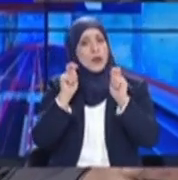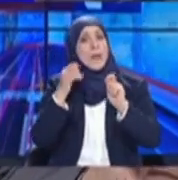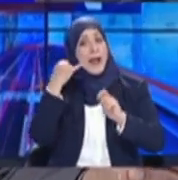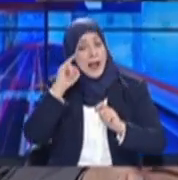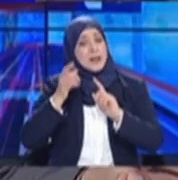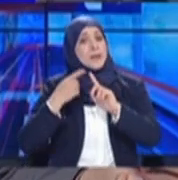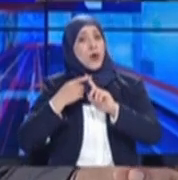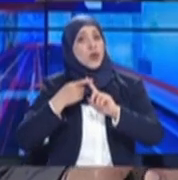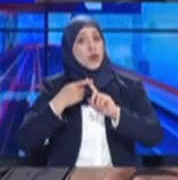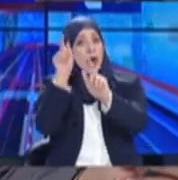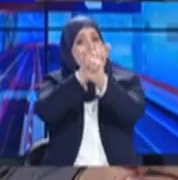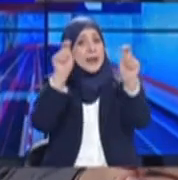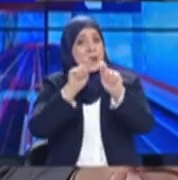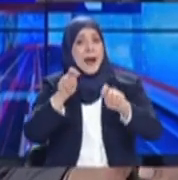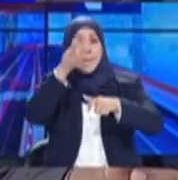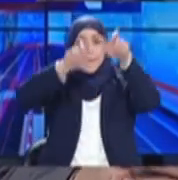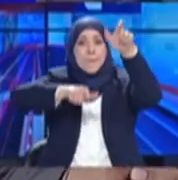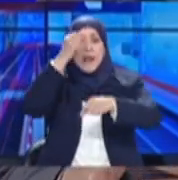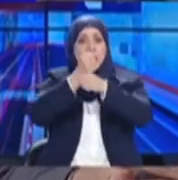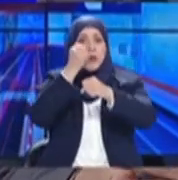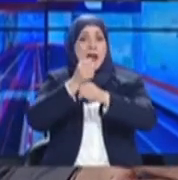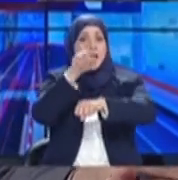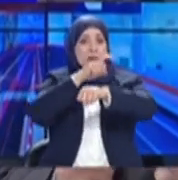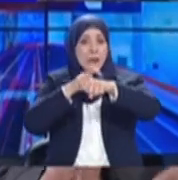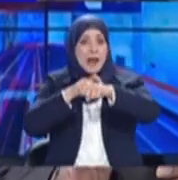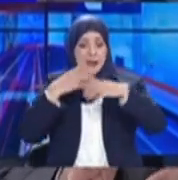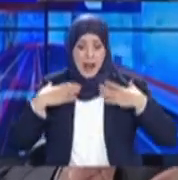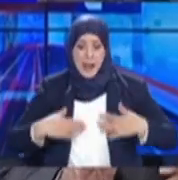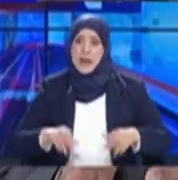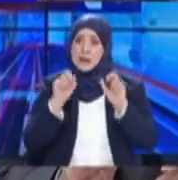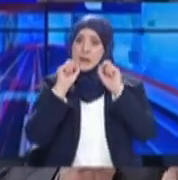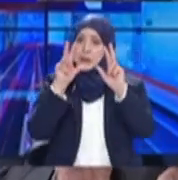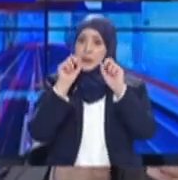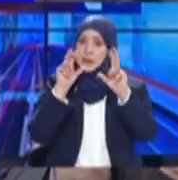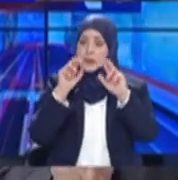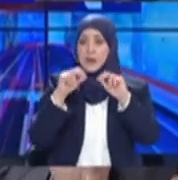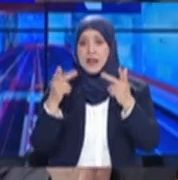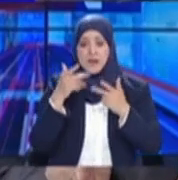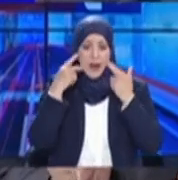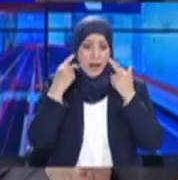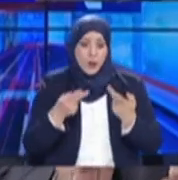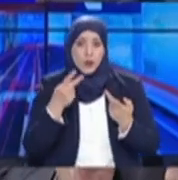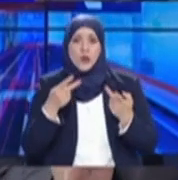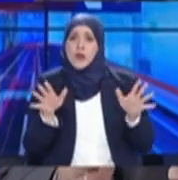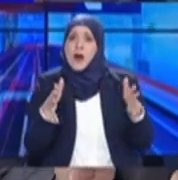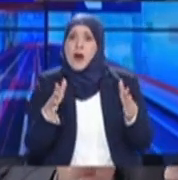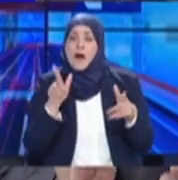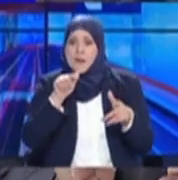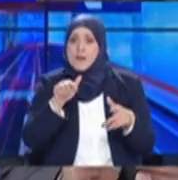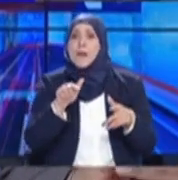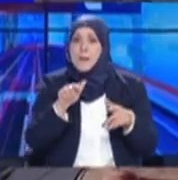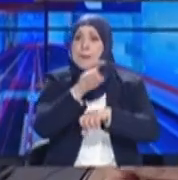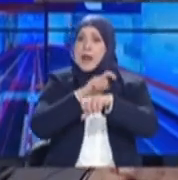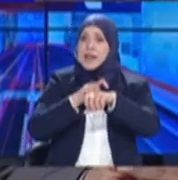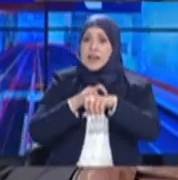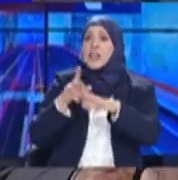البلديات معناها عامله اه راسمال هذه الوضعيه هذه بلديه تحب تقتضي وسائل اللقاء